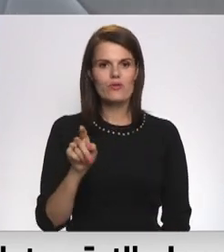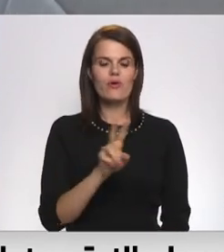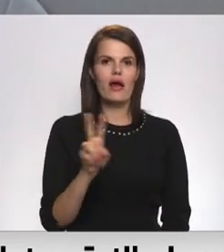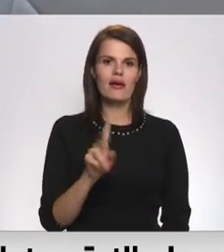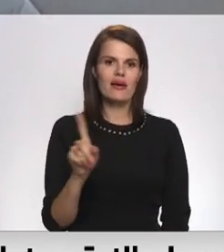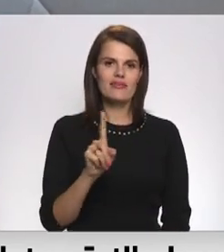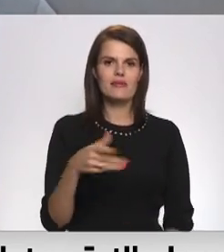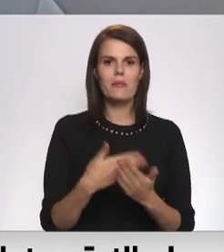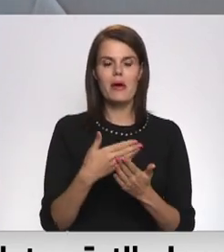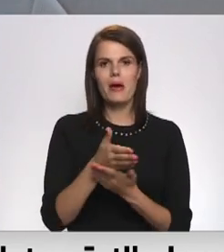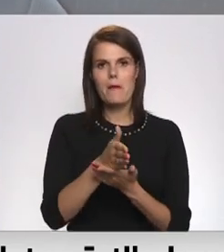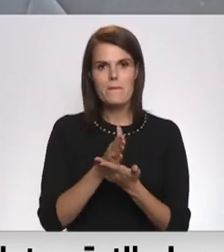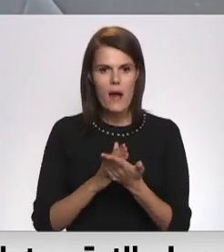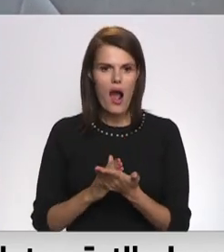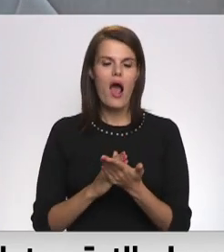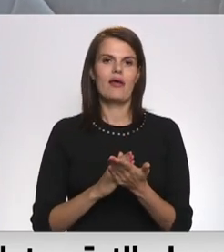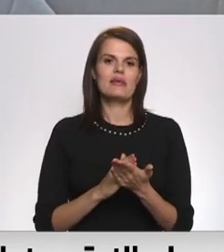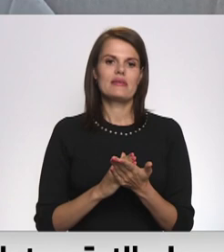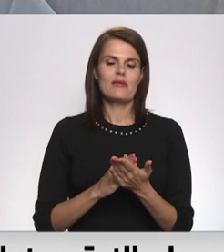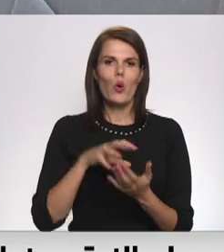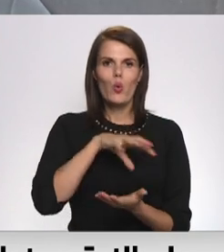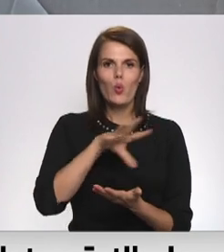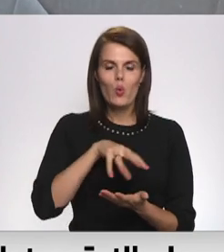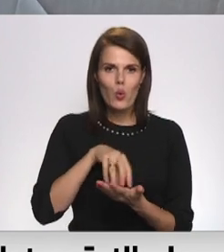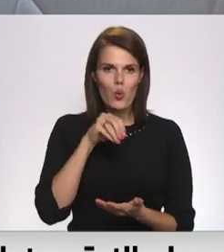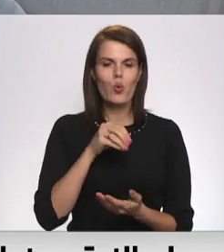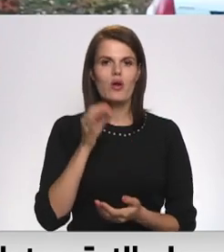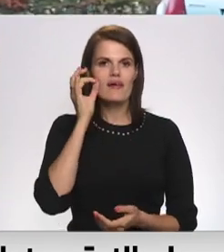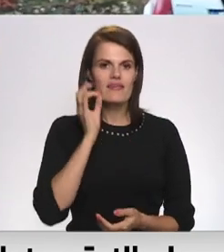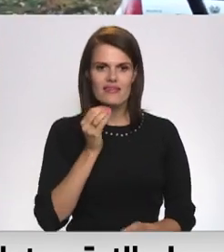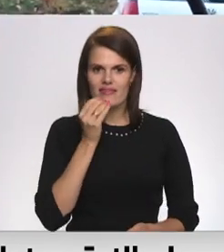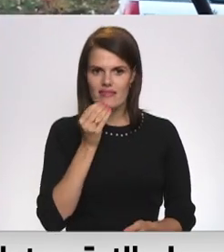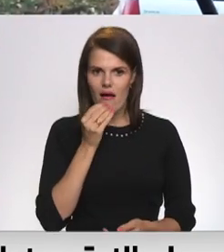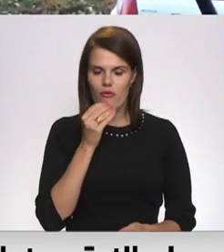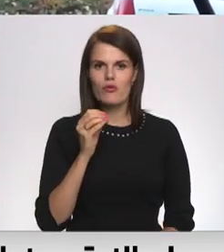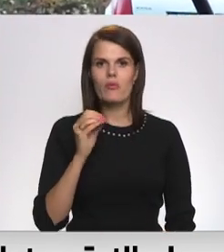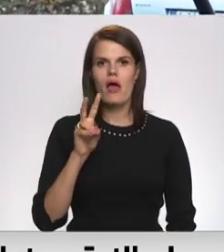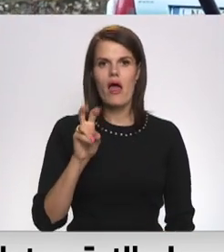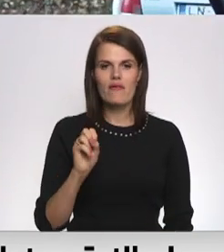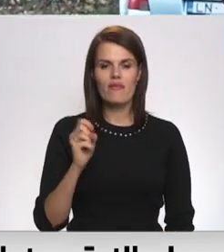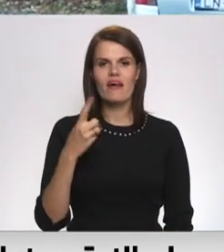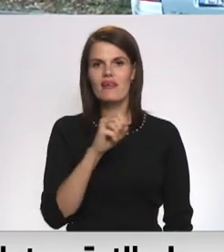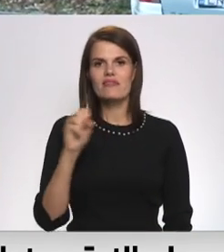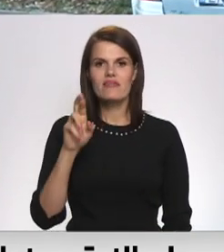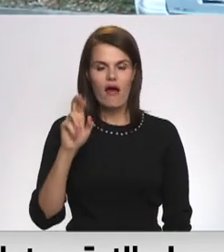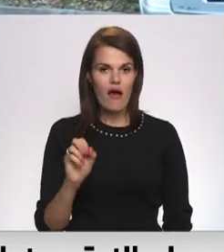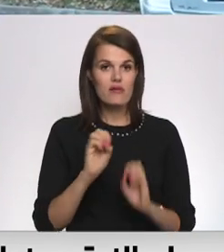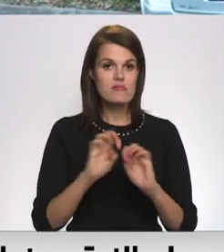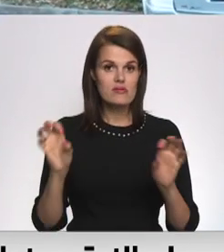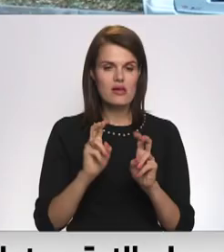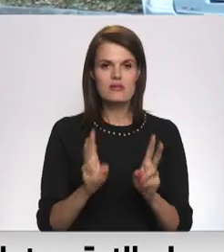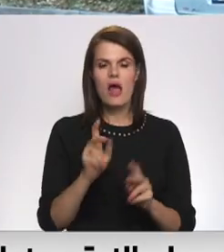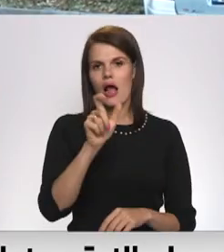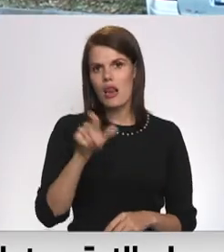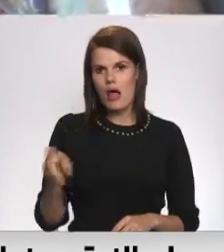ir maizes izstrādā, maizīte, kūciņas, saldumi. Eva Sāre aizsilniece stāsta, klientiem šāds atbalsts